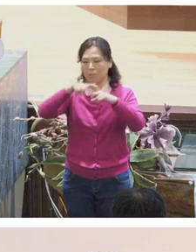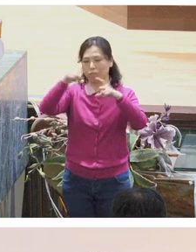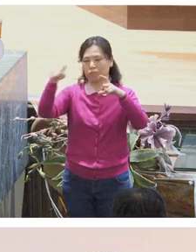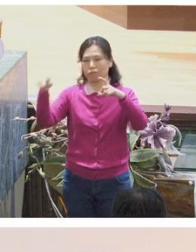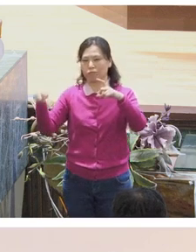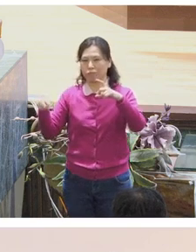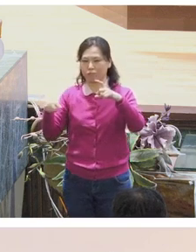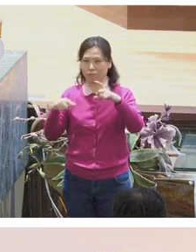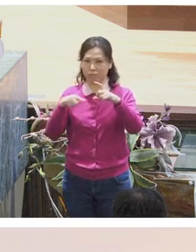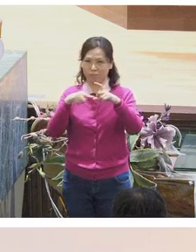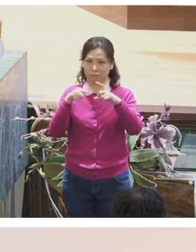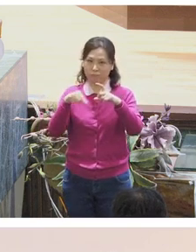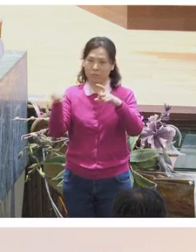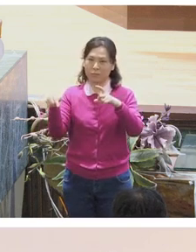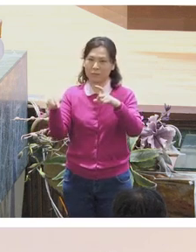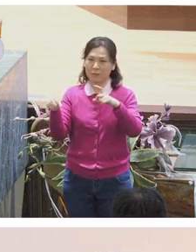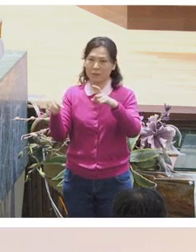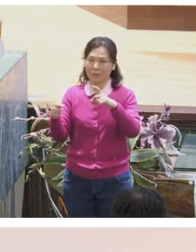种其他形式的